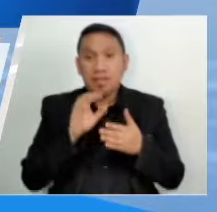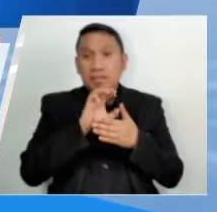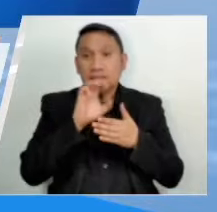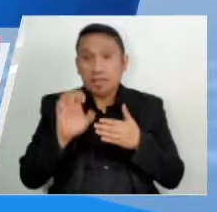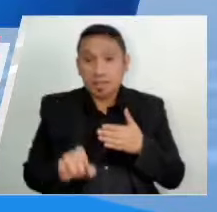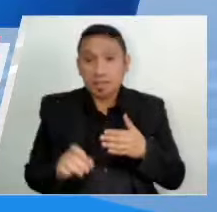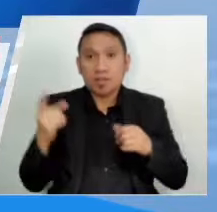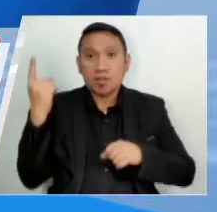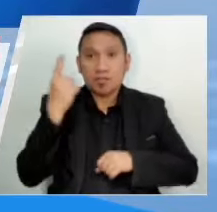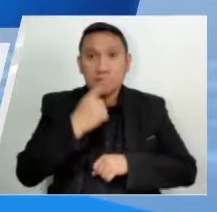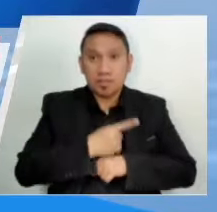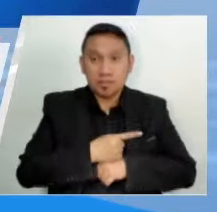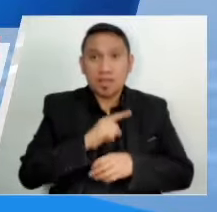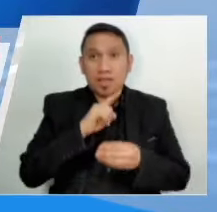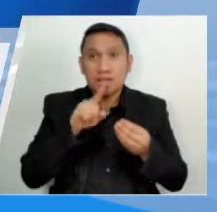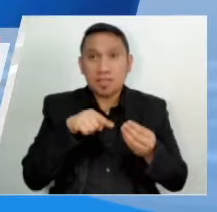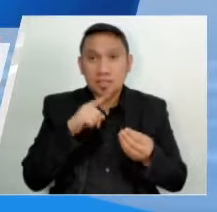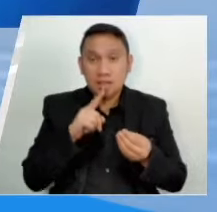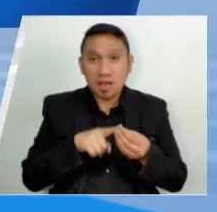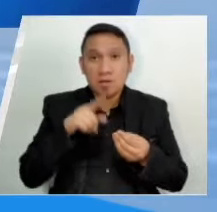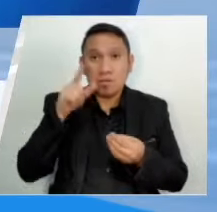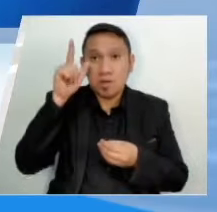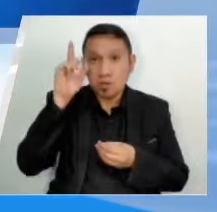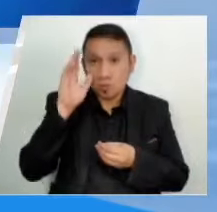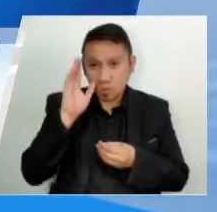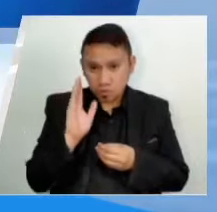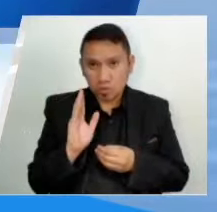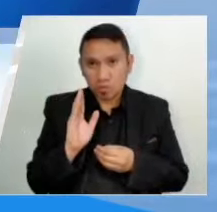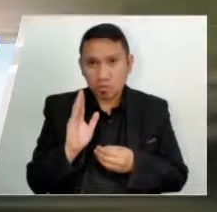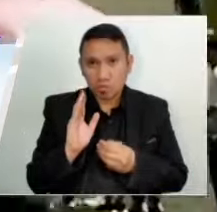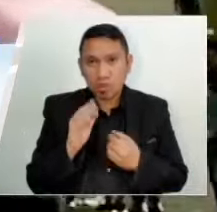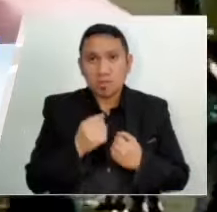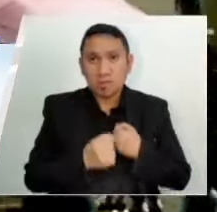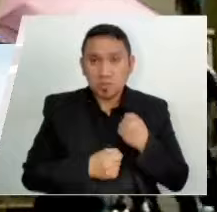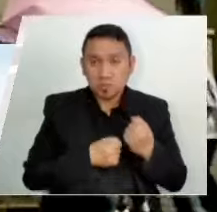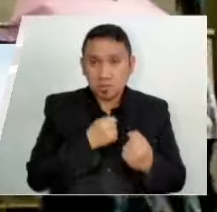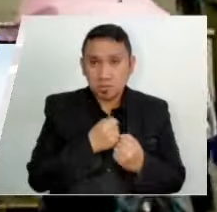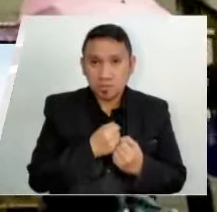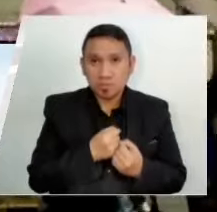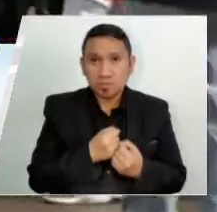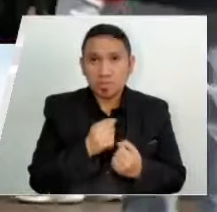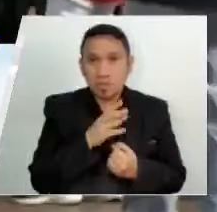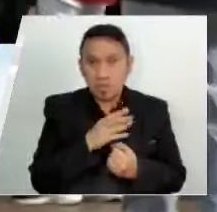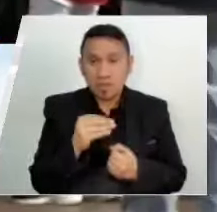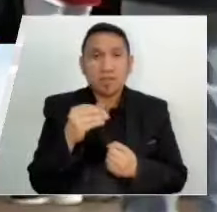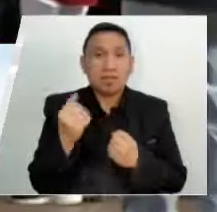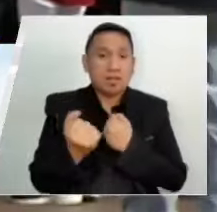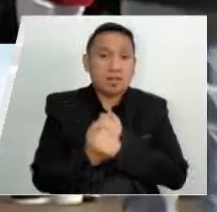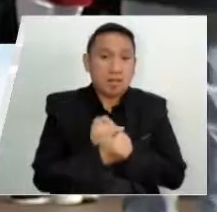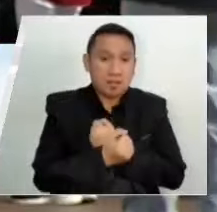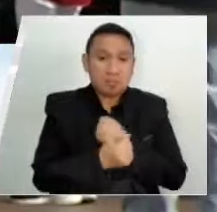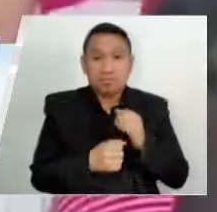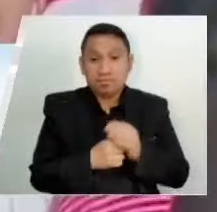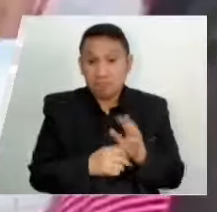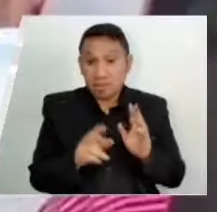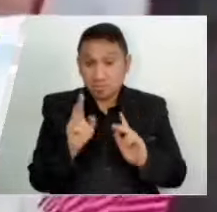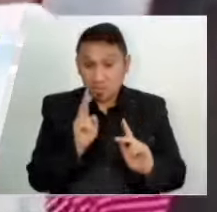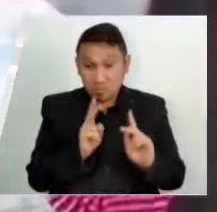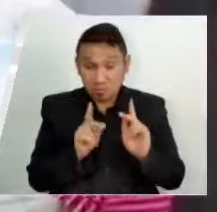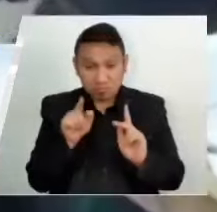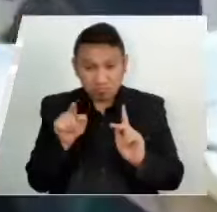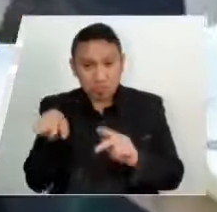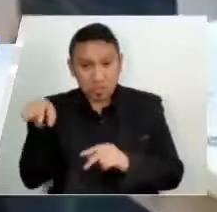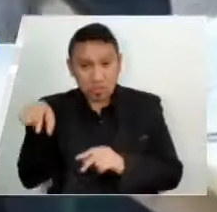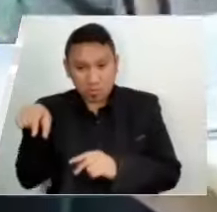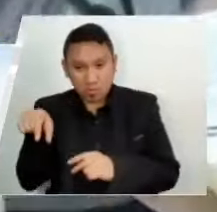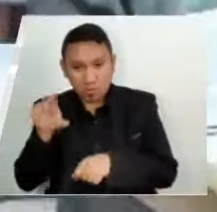about God's ultimate sacrifice and love. Dagsari ng mga deboto ang Quiapo Church. Napuno rin ng